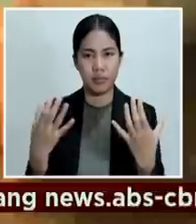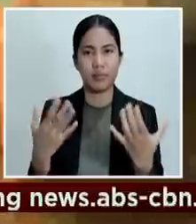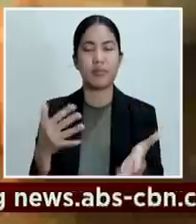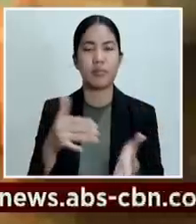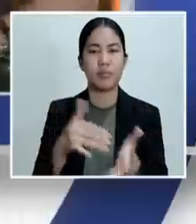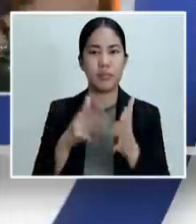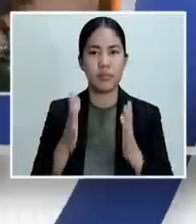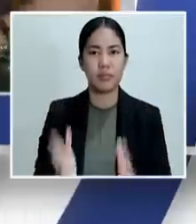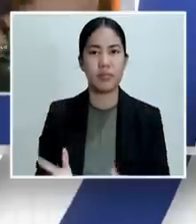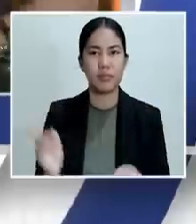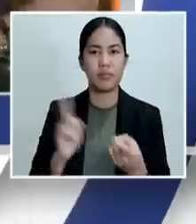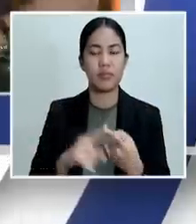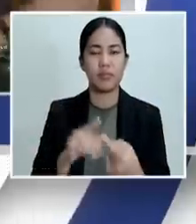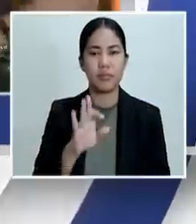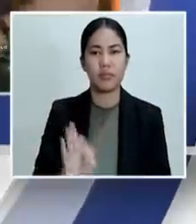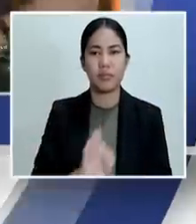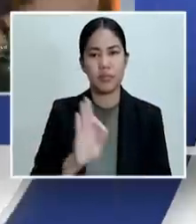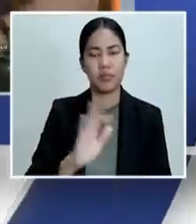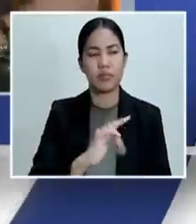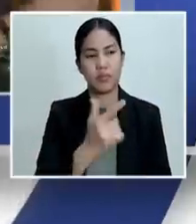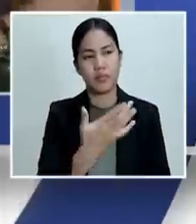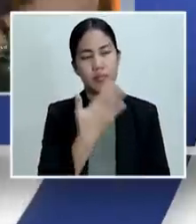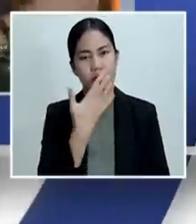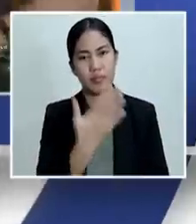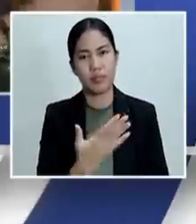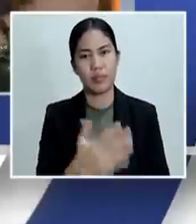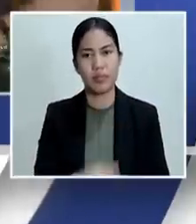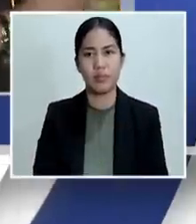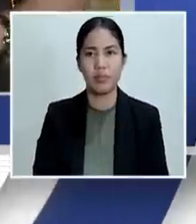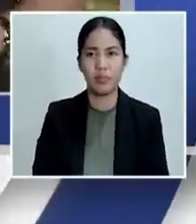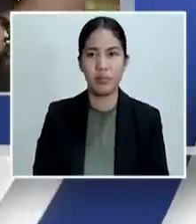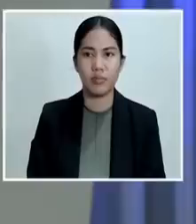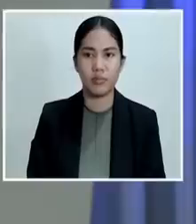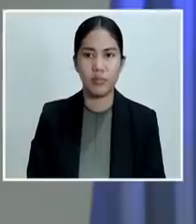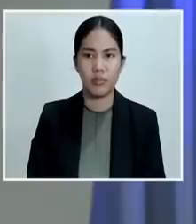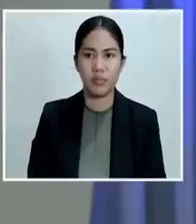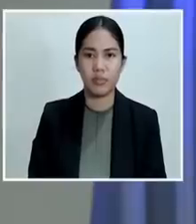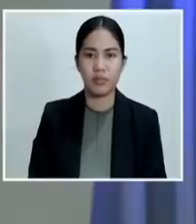Henry? Maraming salamat, Gracie Rutaw!